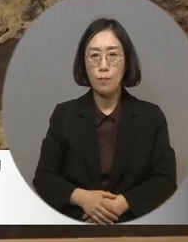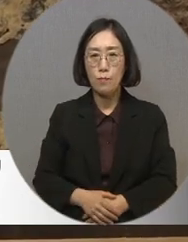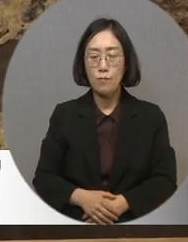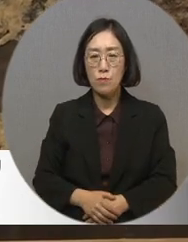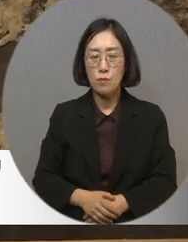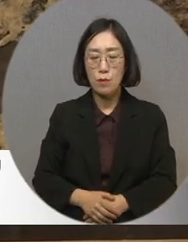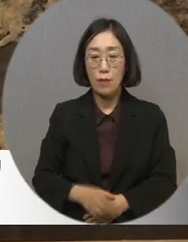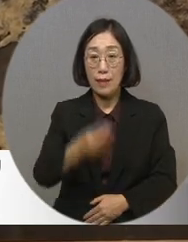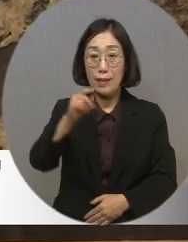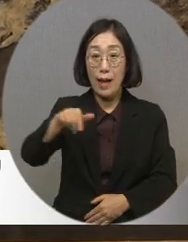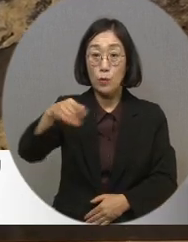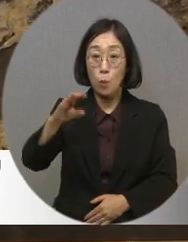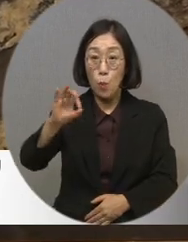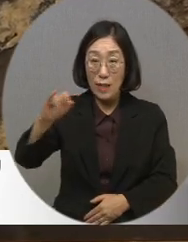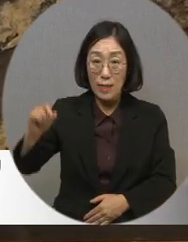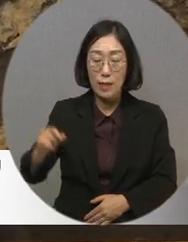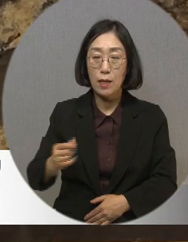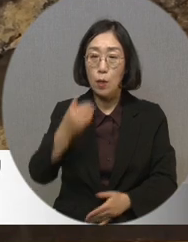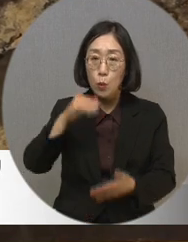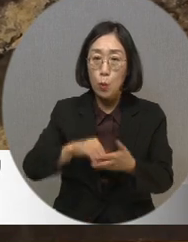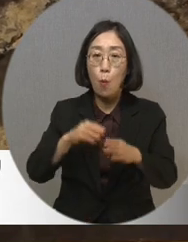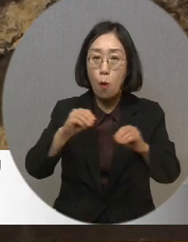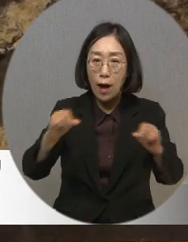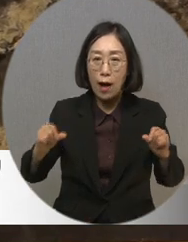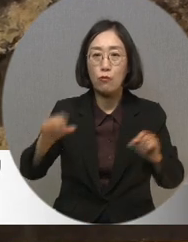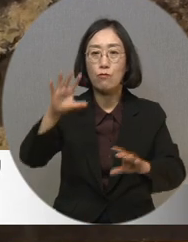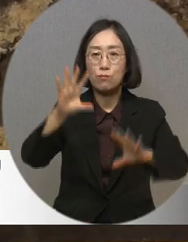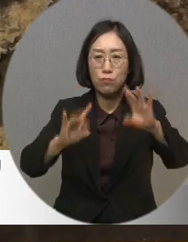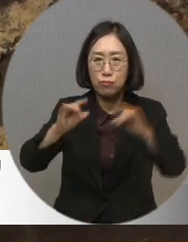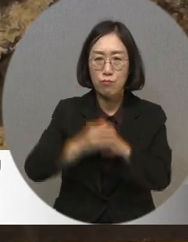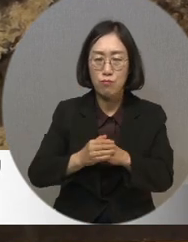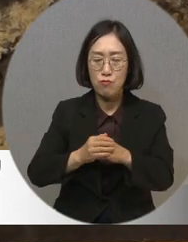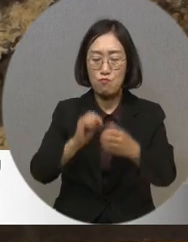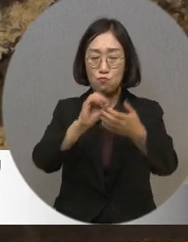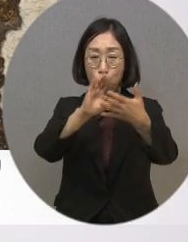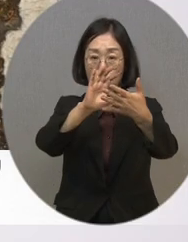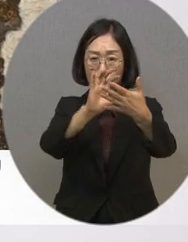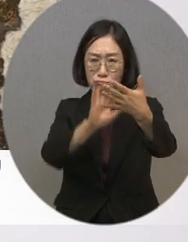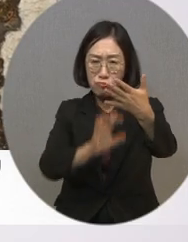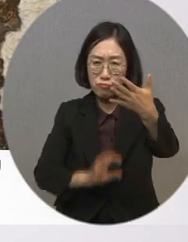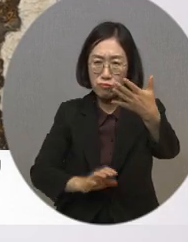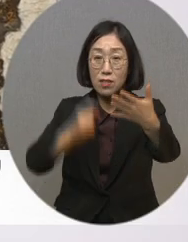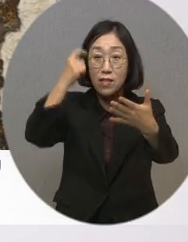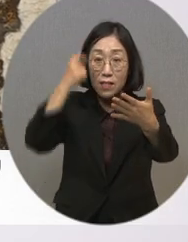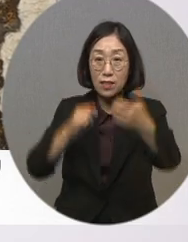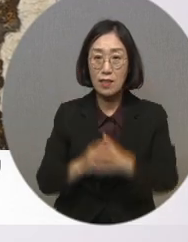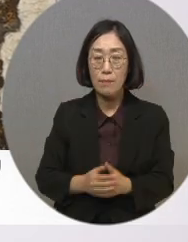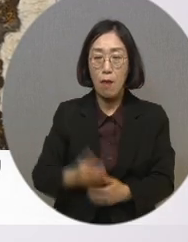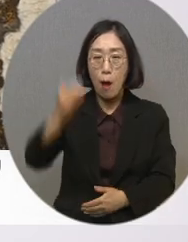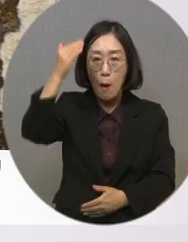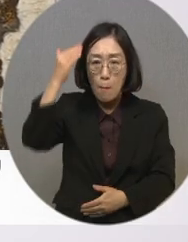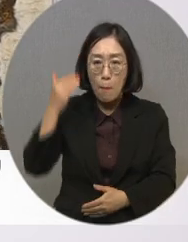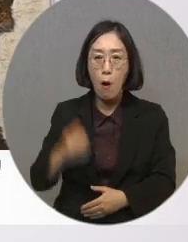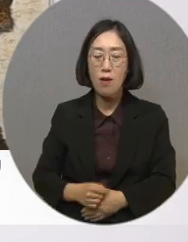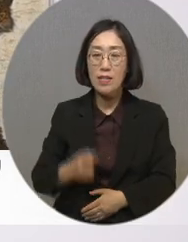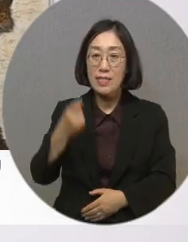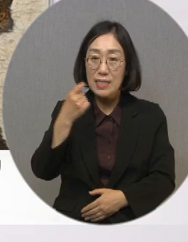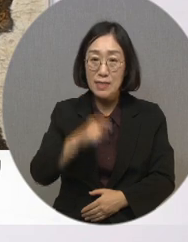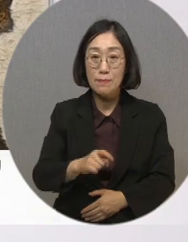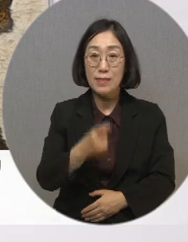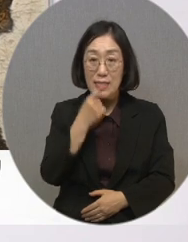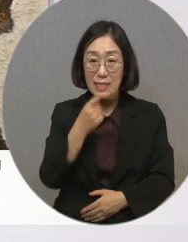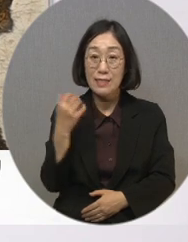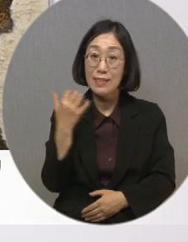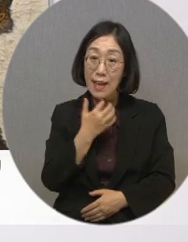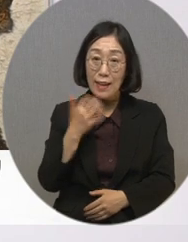두꺼운 닭종이의 옥석가루와 악요로 두터운 질감을 구축하고 먹, 금분, 음분 등으로